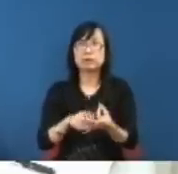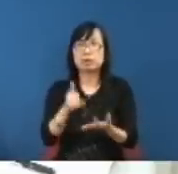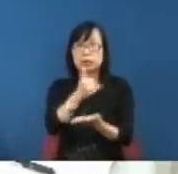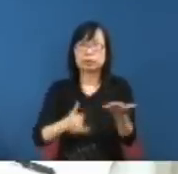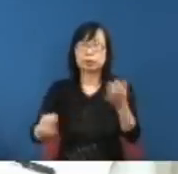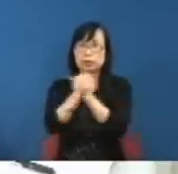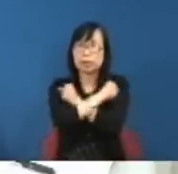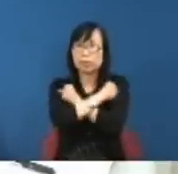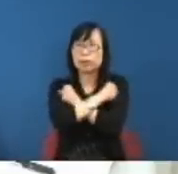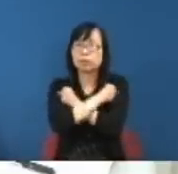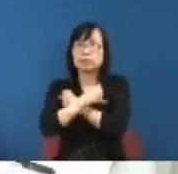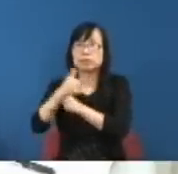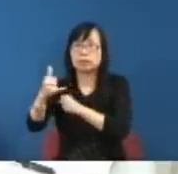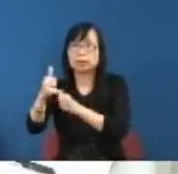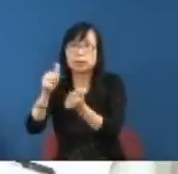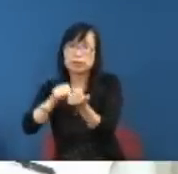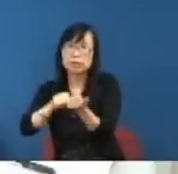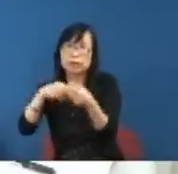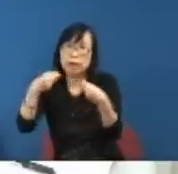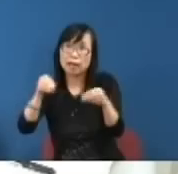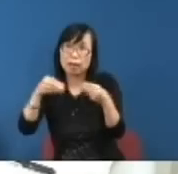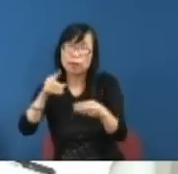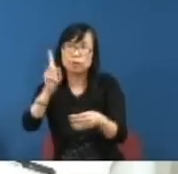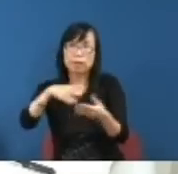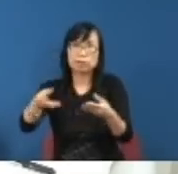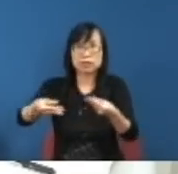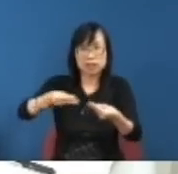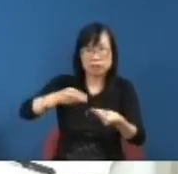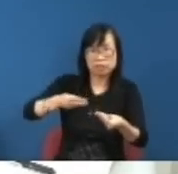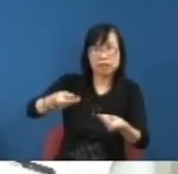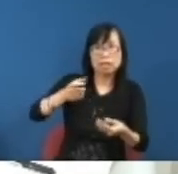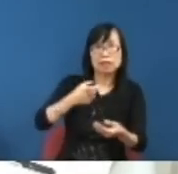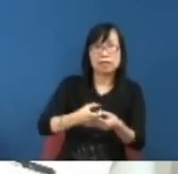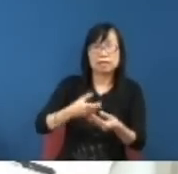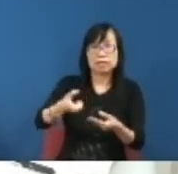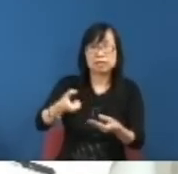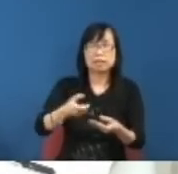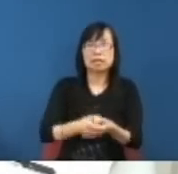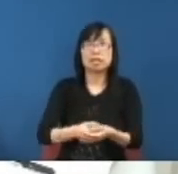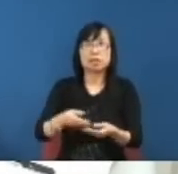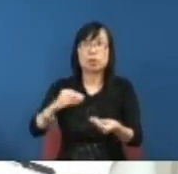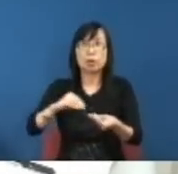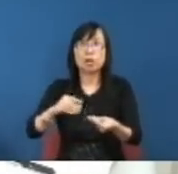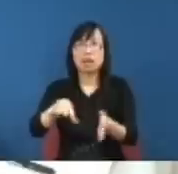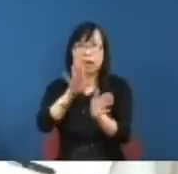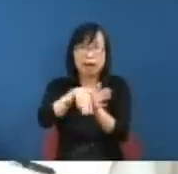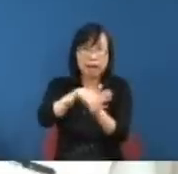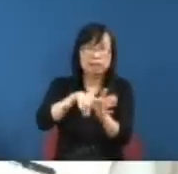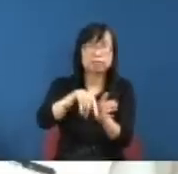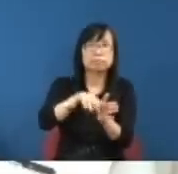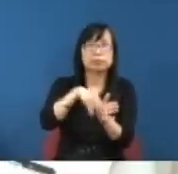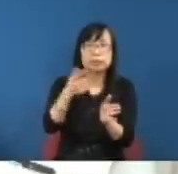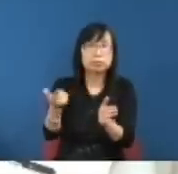休嘅人走去靠佢哋點樣做，點樣將啲債搬嚟搬去，搬到你揾唔到佢又債，然後繼續呃更加多